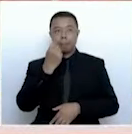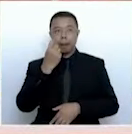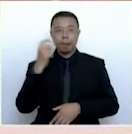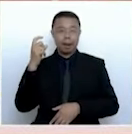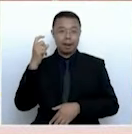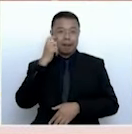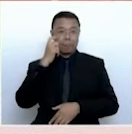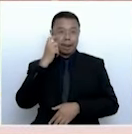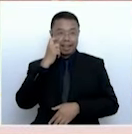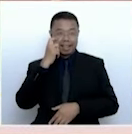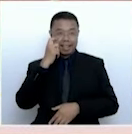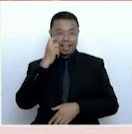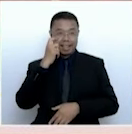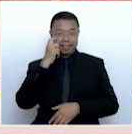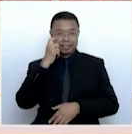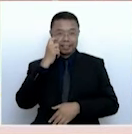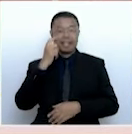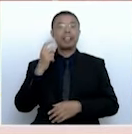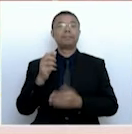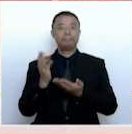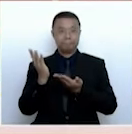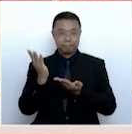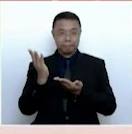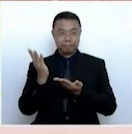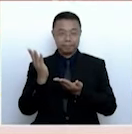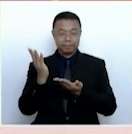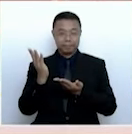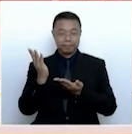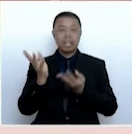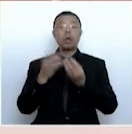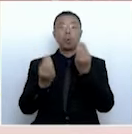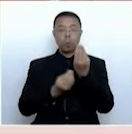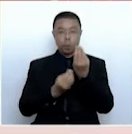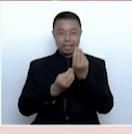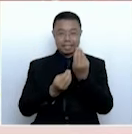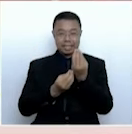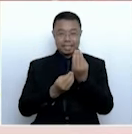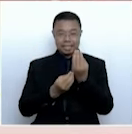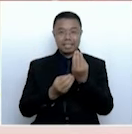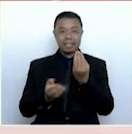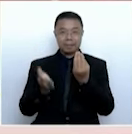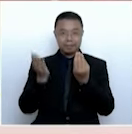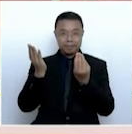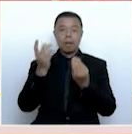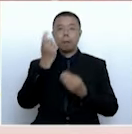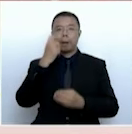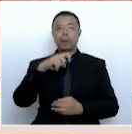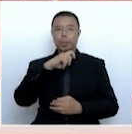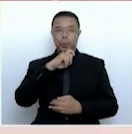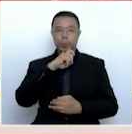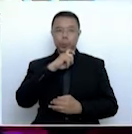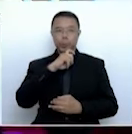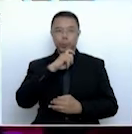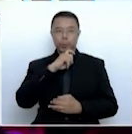Bapak Komjen Pol Purnawirawan Dharma Pongrekun SIK MM MHUM dan Bapak